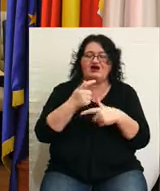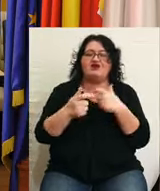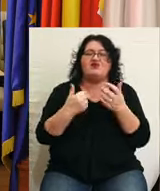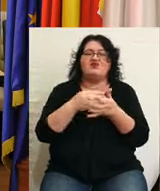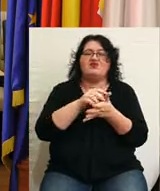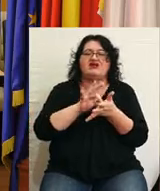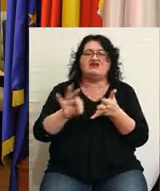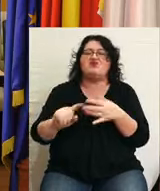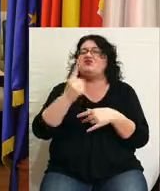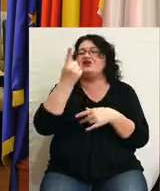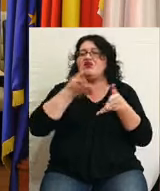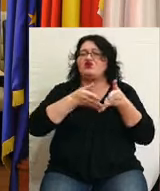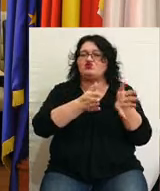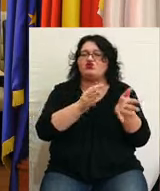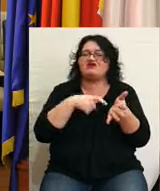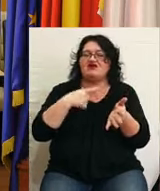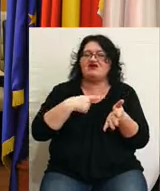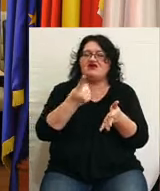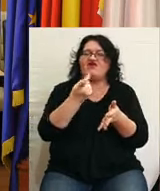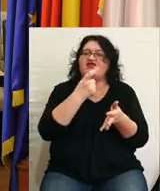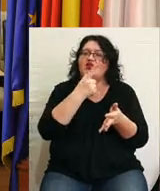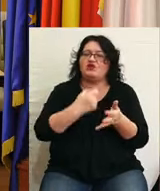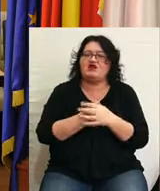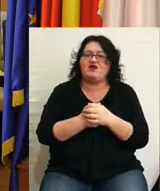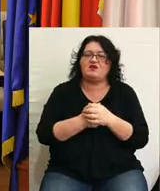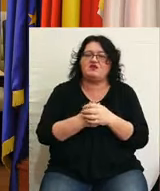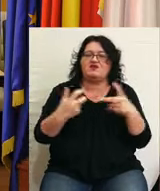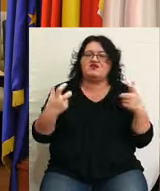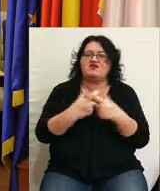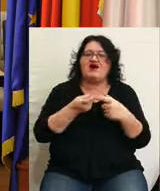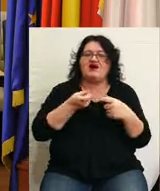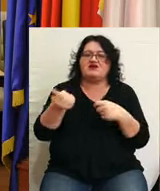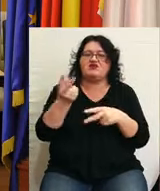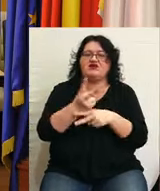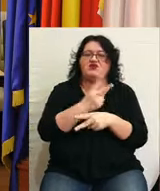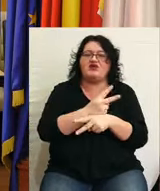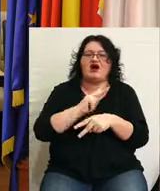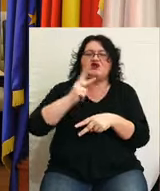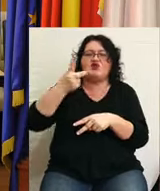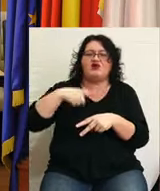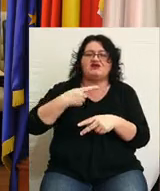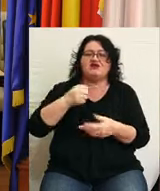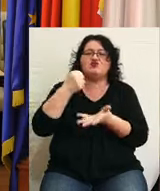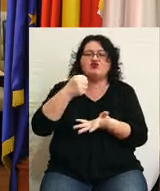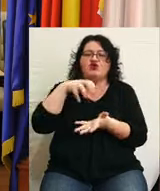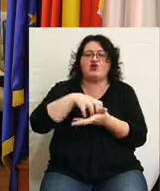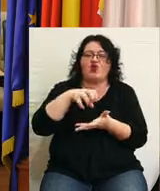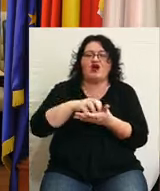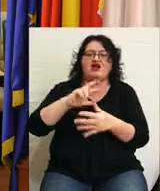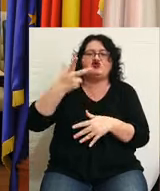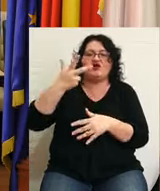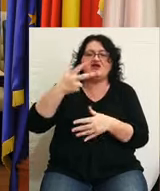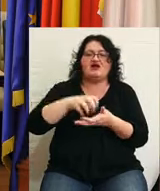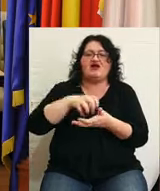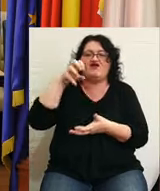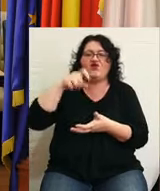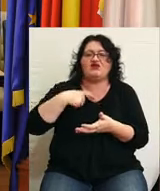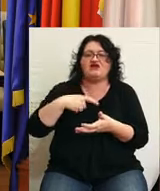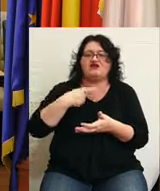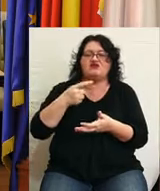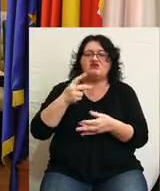de finanțare. Prima sursă este tariful plătit de populație, a doua sursă este bugetul local și a treia sursă